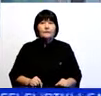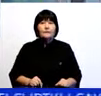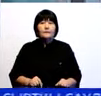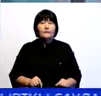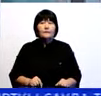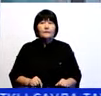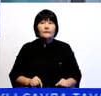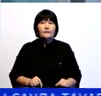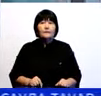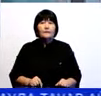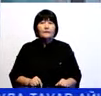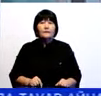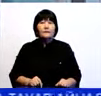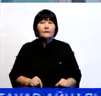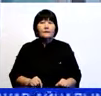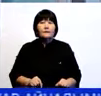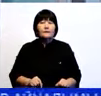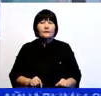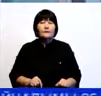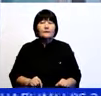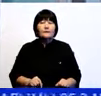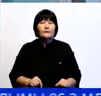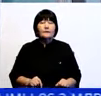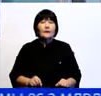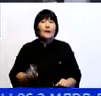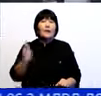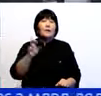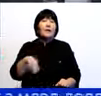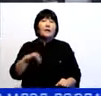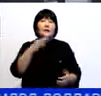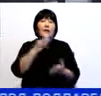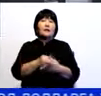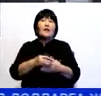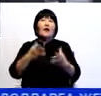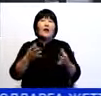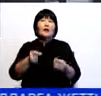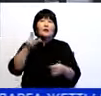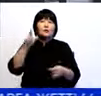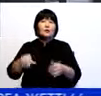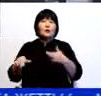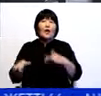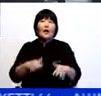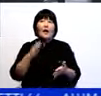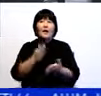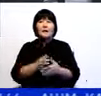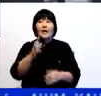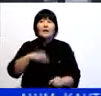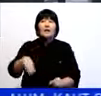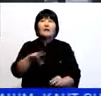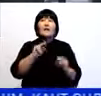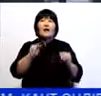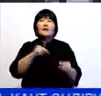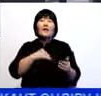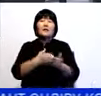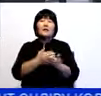Бағдат Жұмалы өз қатарын алды, әрдайым өзінің жауапкершілігін, адамгершілік тұрғыда атқарған, еліне адал қызмет